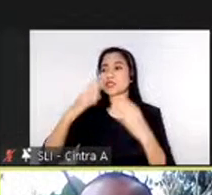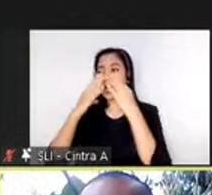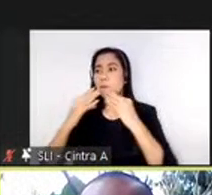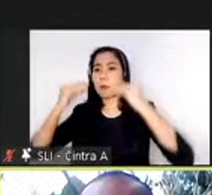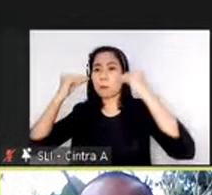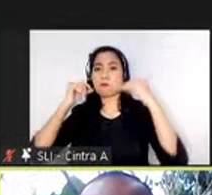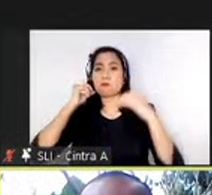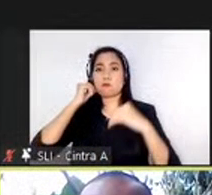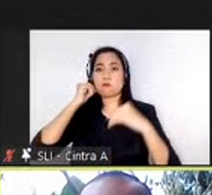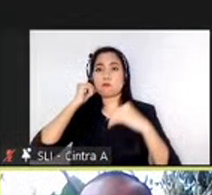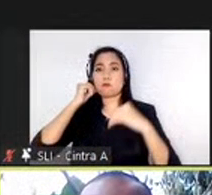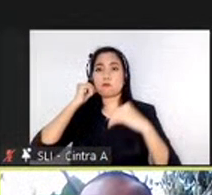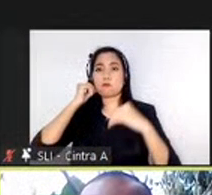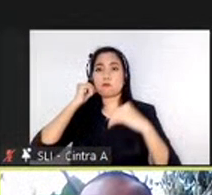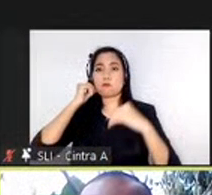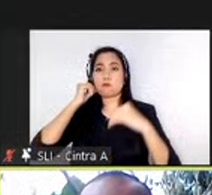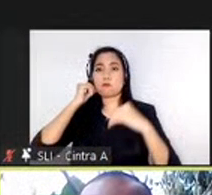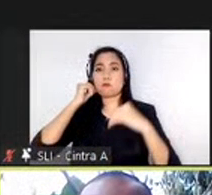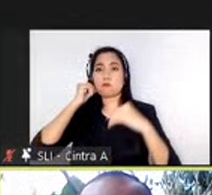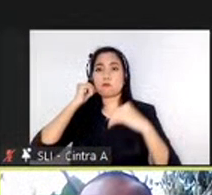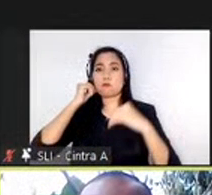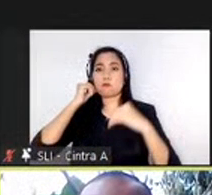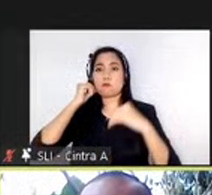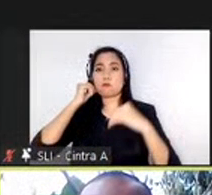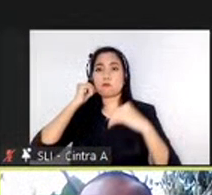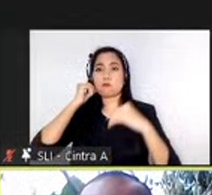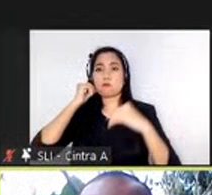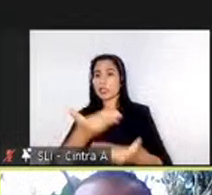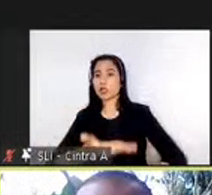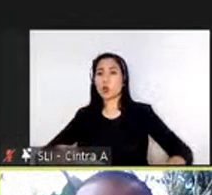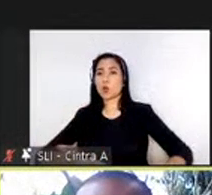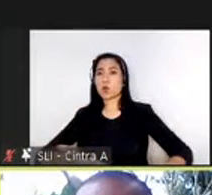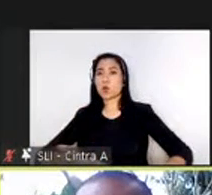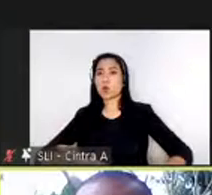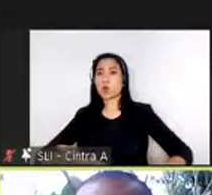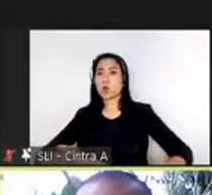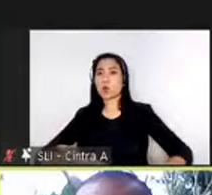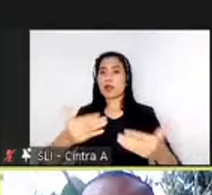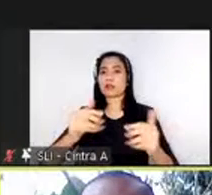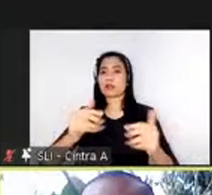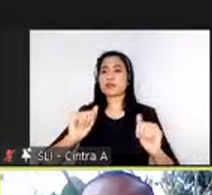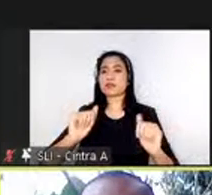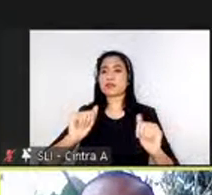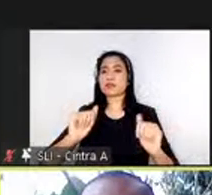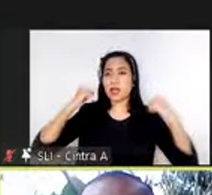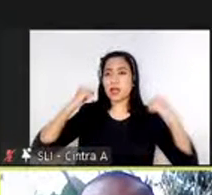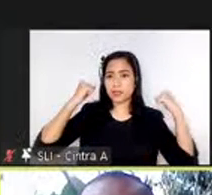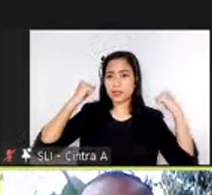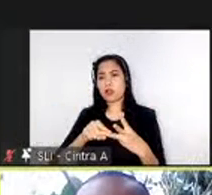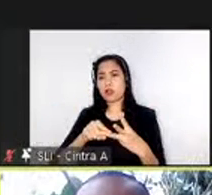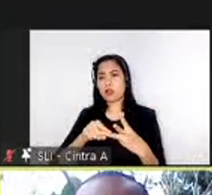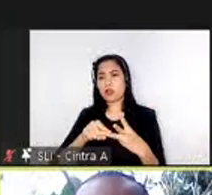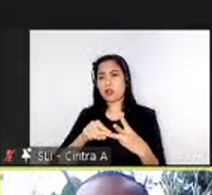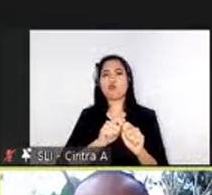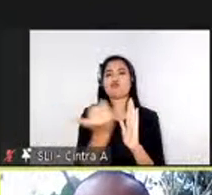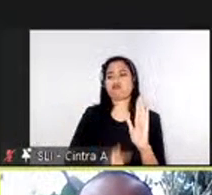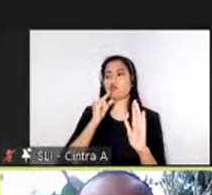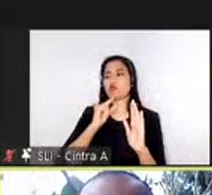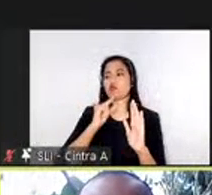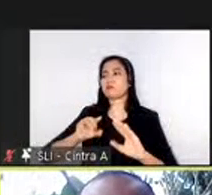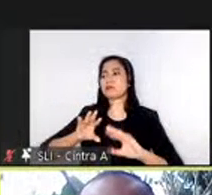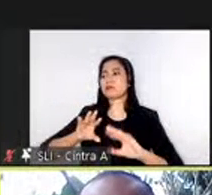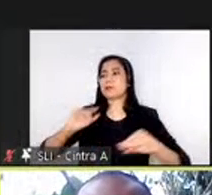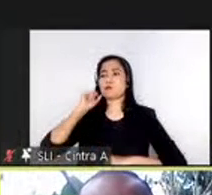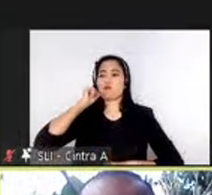termasuk pemenuhan hak atas lingkungan yang sehat ketiga penyusunan regulasi terkait perlindungan bagi pekerja perempuan dari diskriminasi